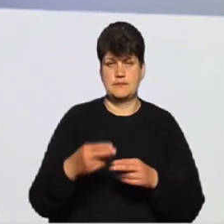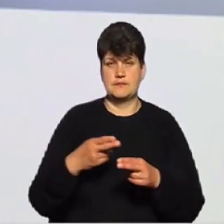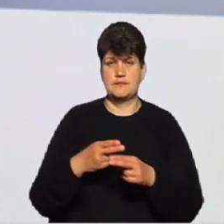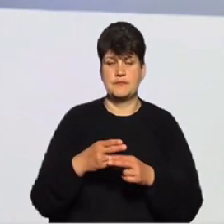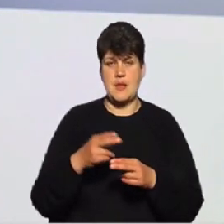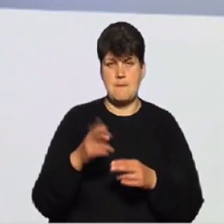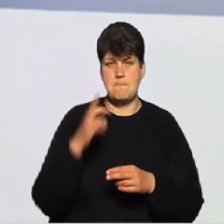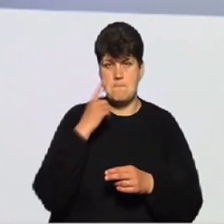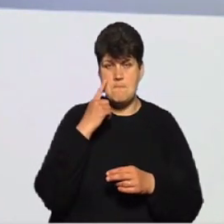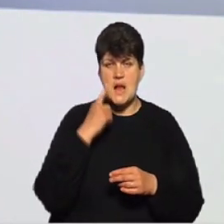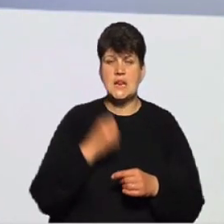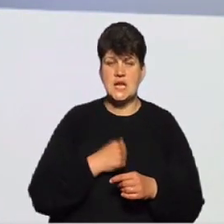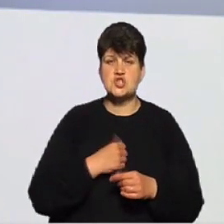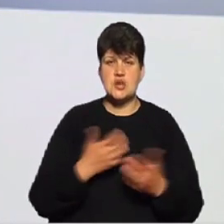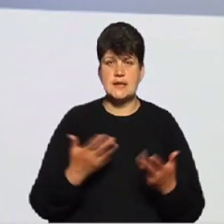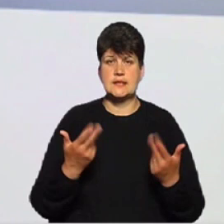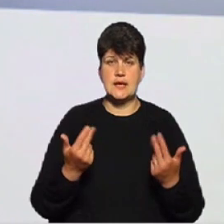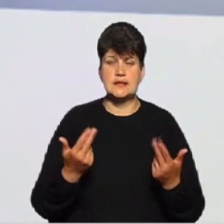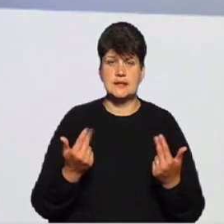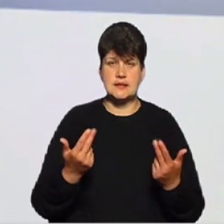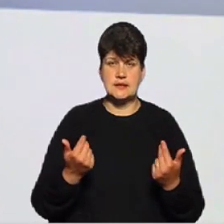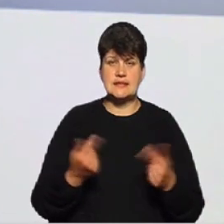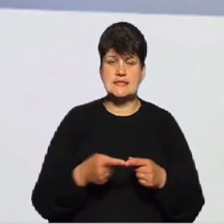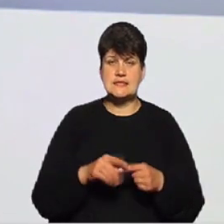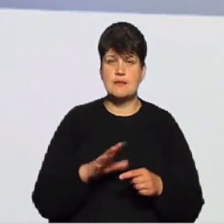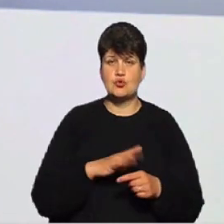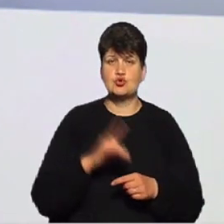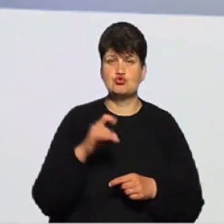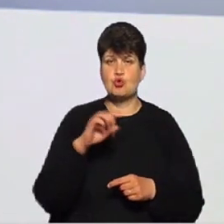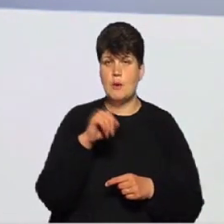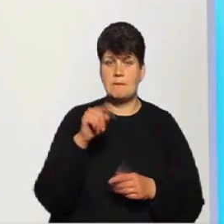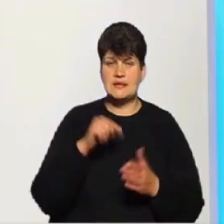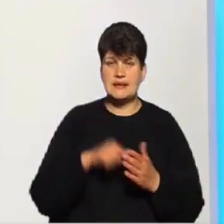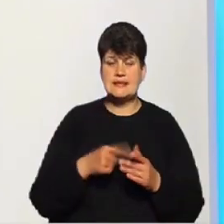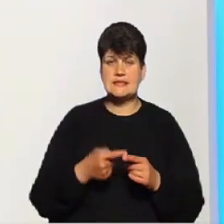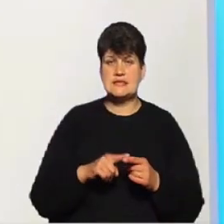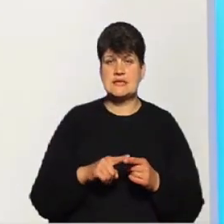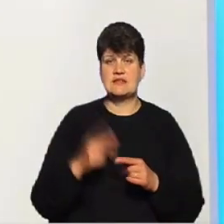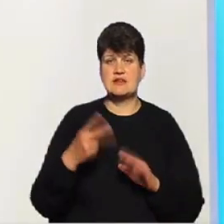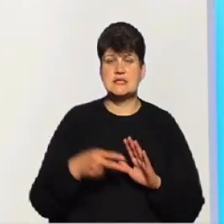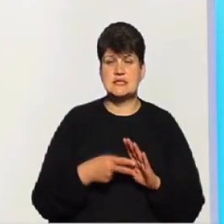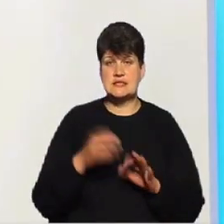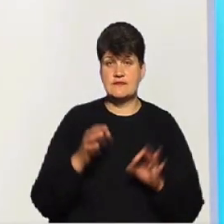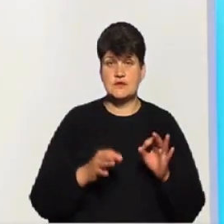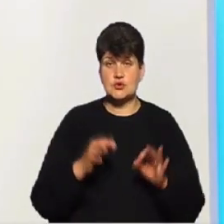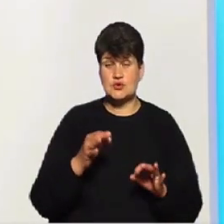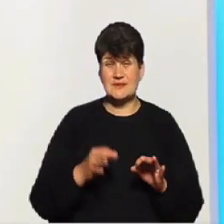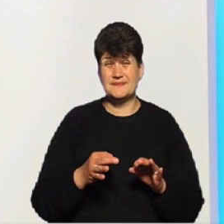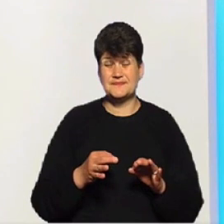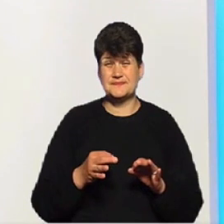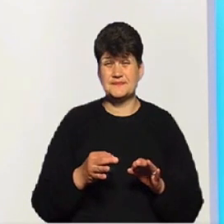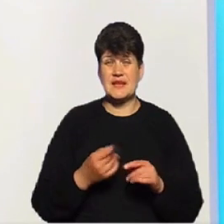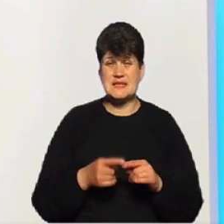Це от зараз... На жаль, так, це означає, що було 100 питань. Так, це майже третина, 27%. Ну, це не третина,